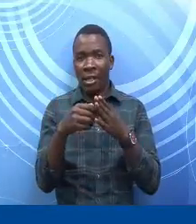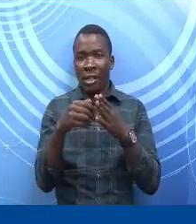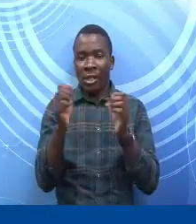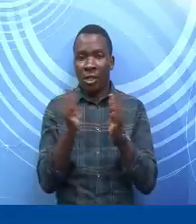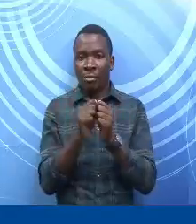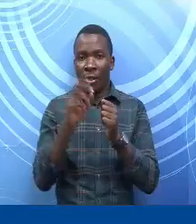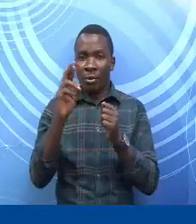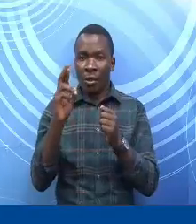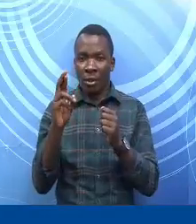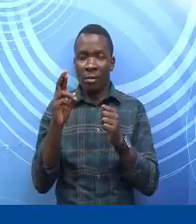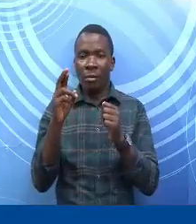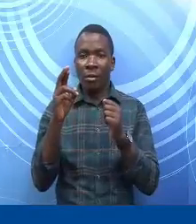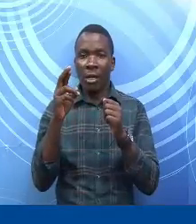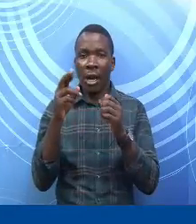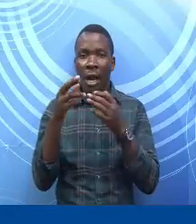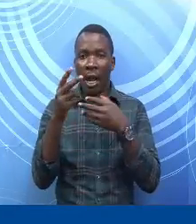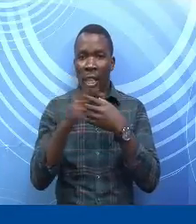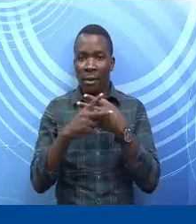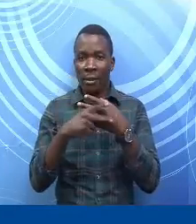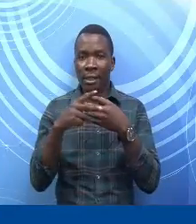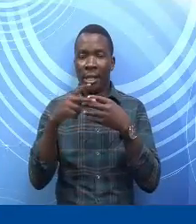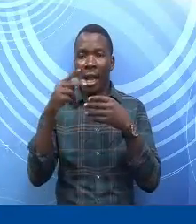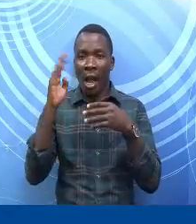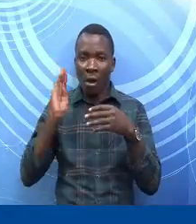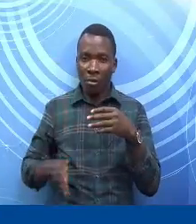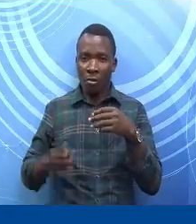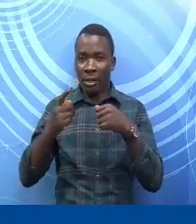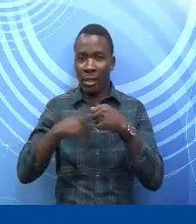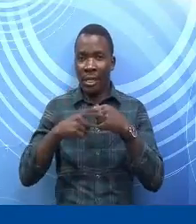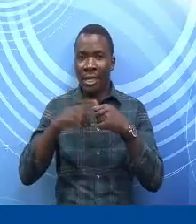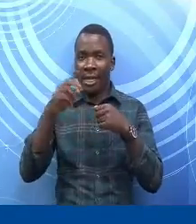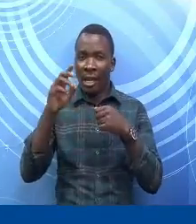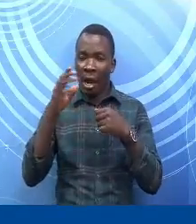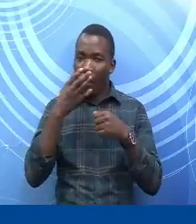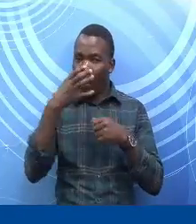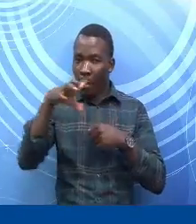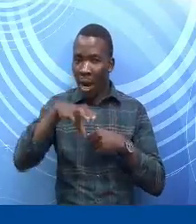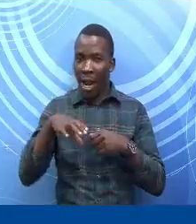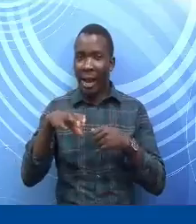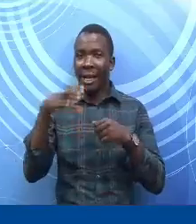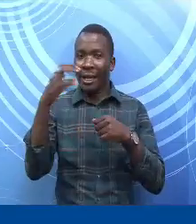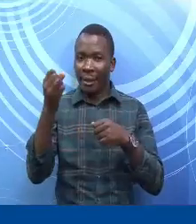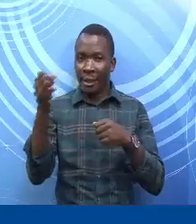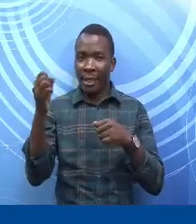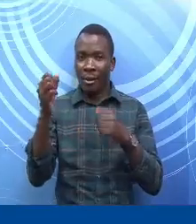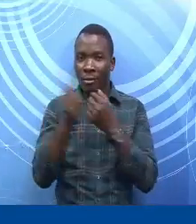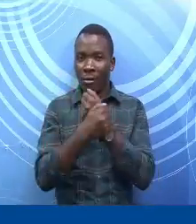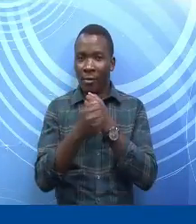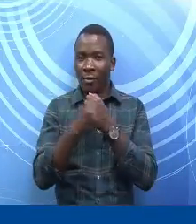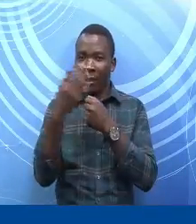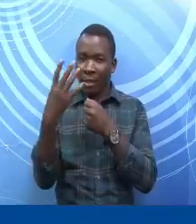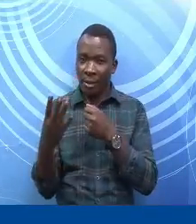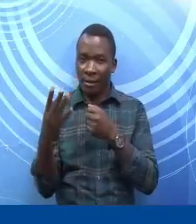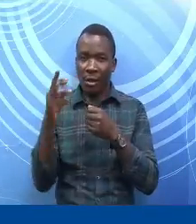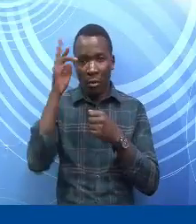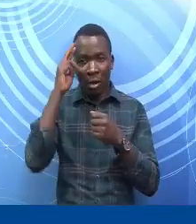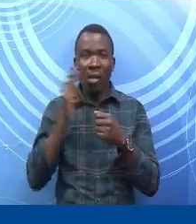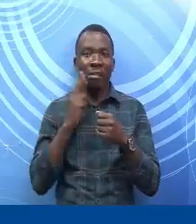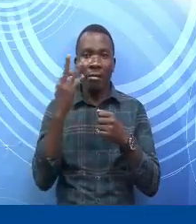na Kayonza ni 9, Huye ni 6, Nyamagabe, Nyamuhanga ndetse na Rwamagana ni 5, Rubavu ni 4, Ruhango